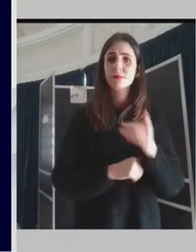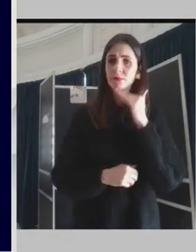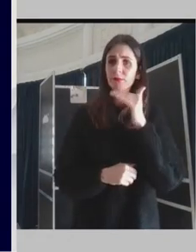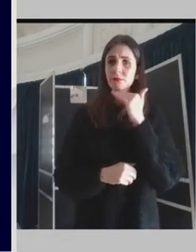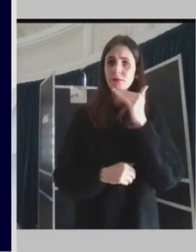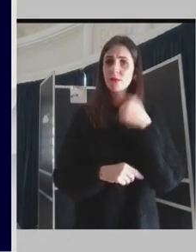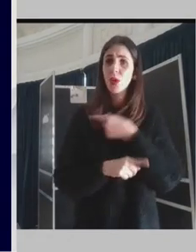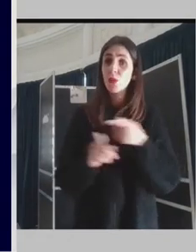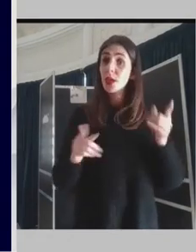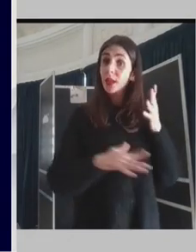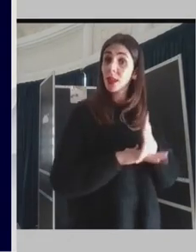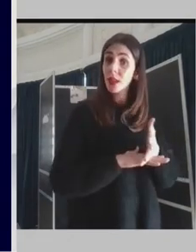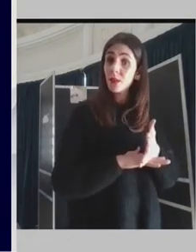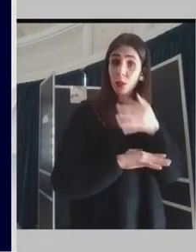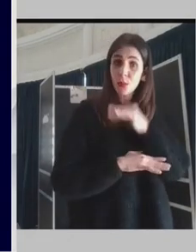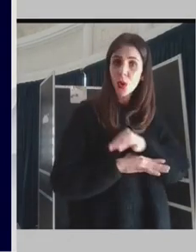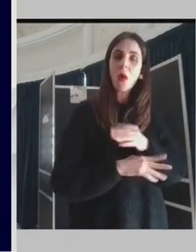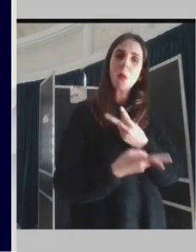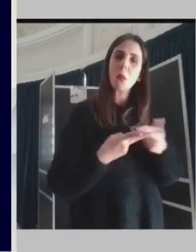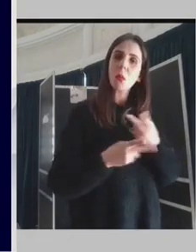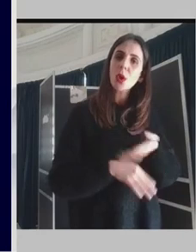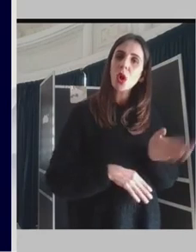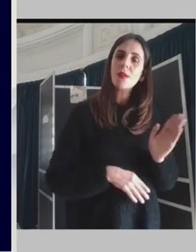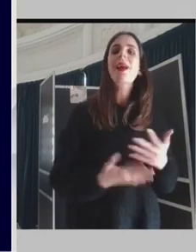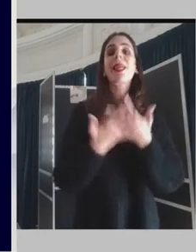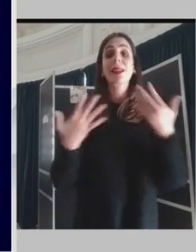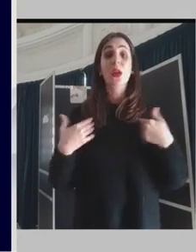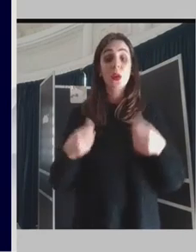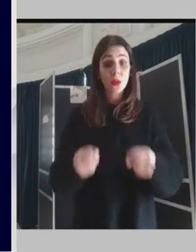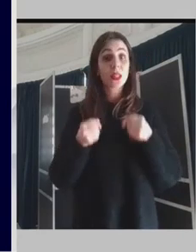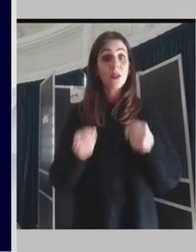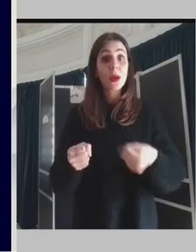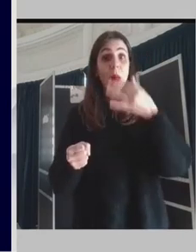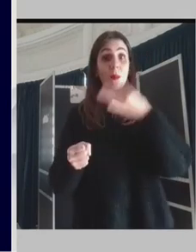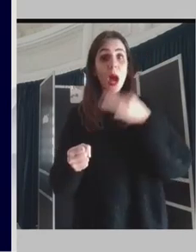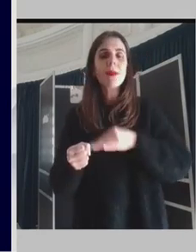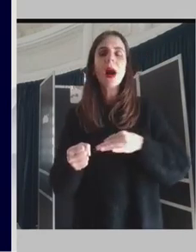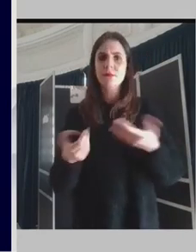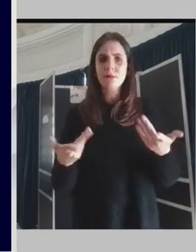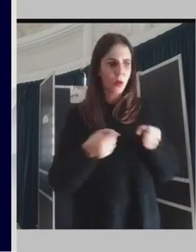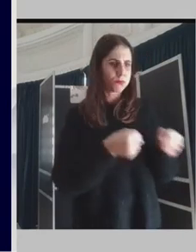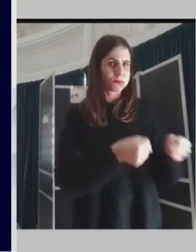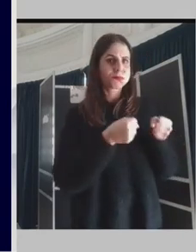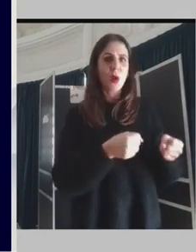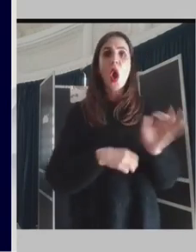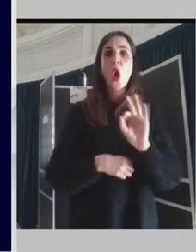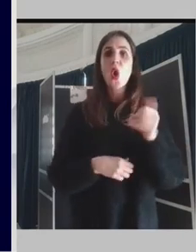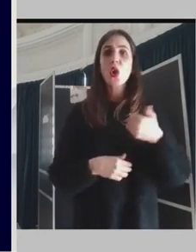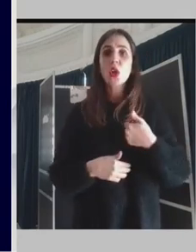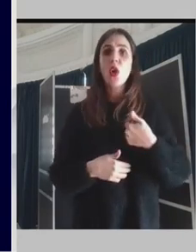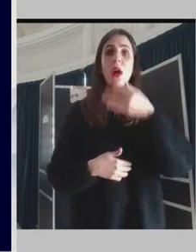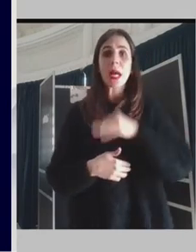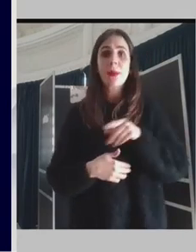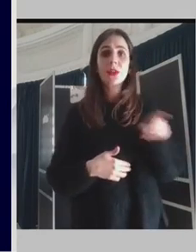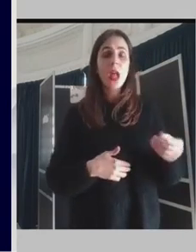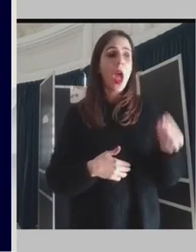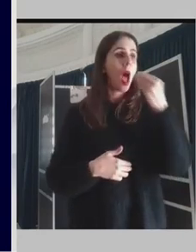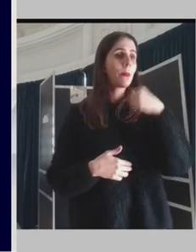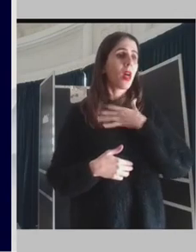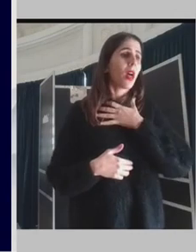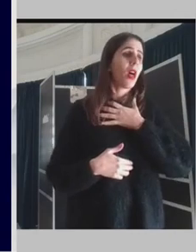che se so usare il defibrillatore, uso il defibrillatore, se so fare una disostruzione, aiuto la persona che fa